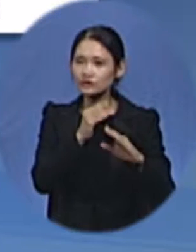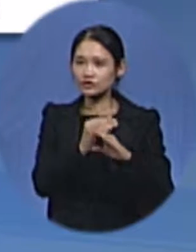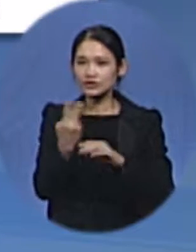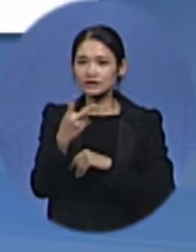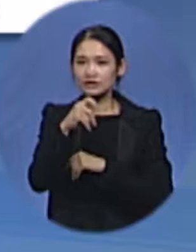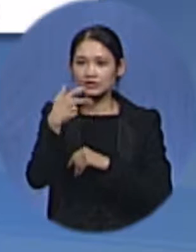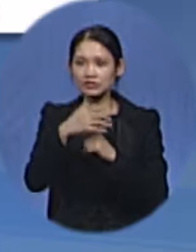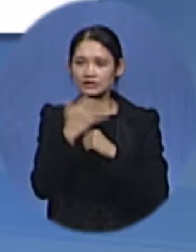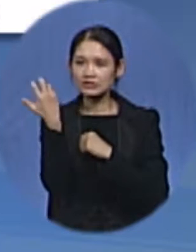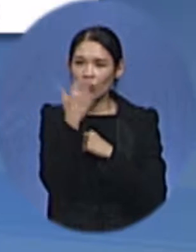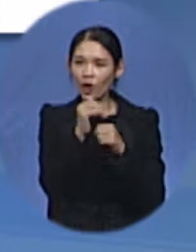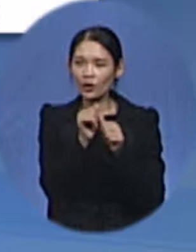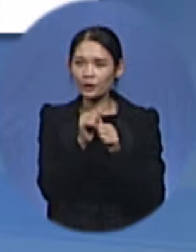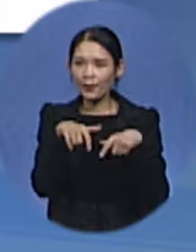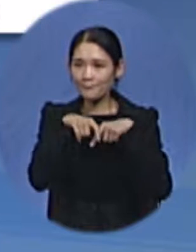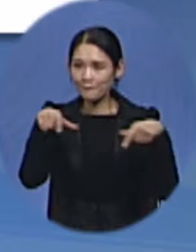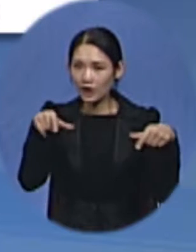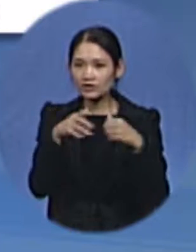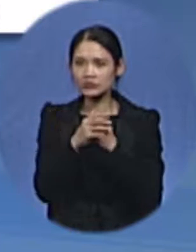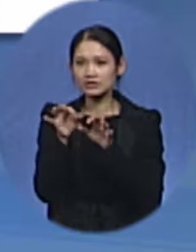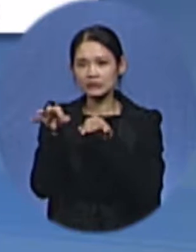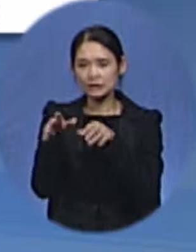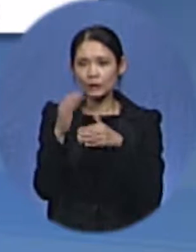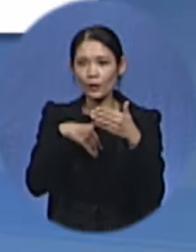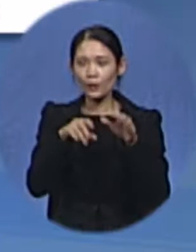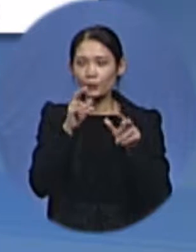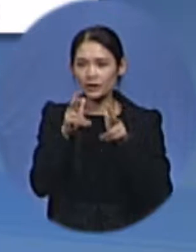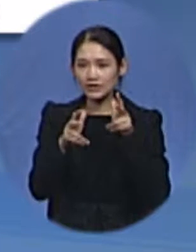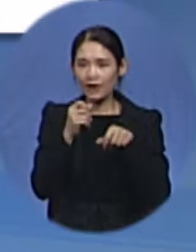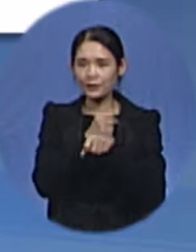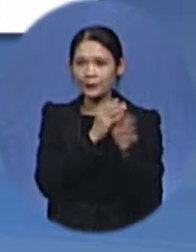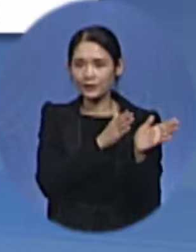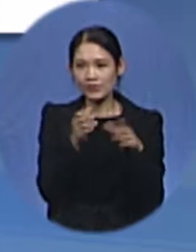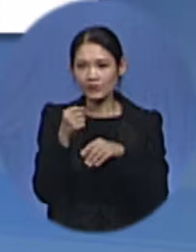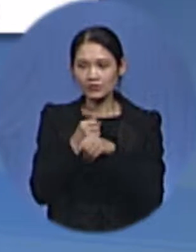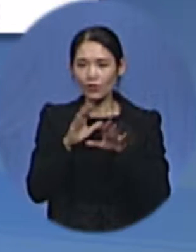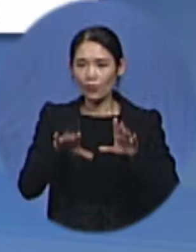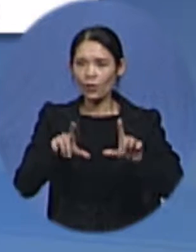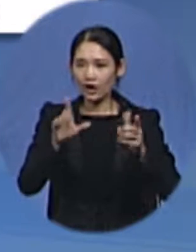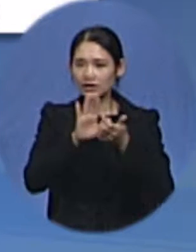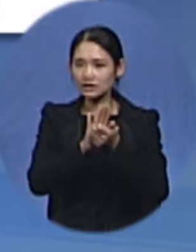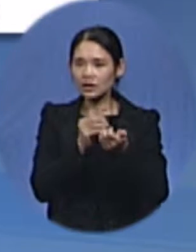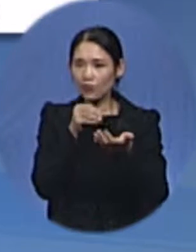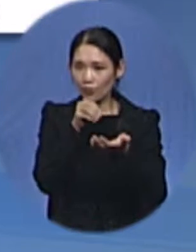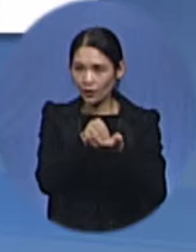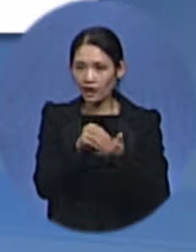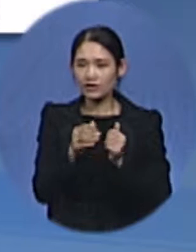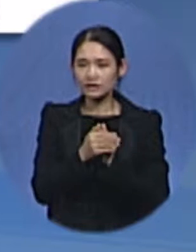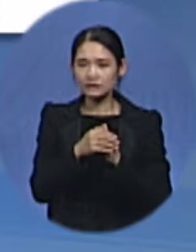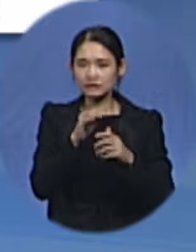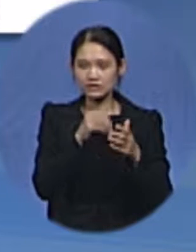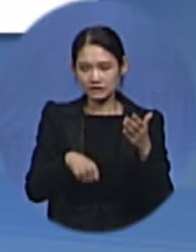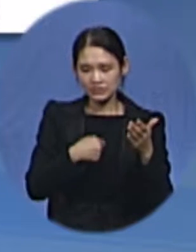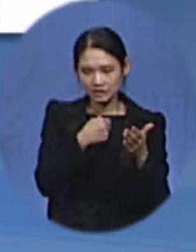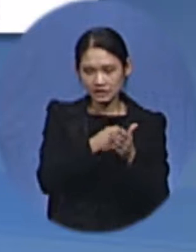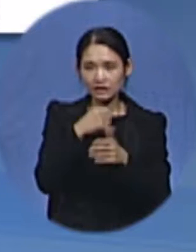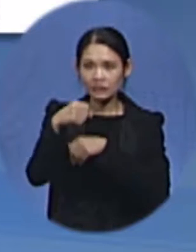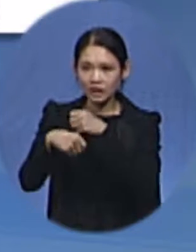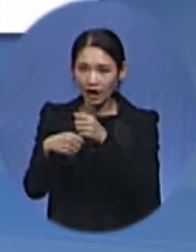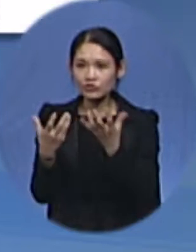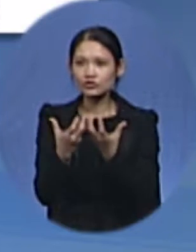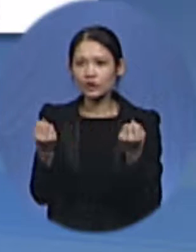2017년 성평등기금 공모사업을 진행합니다. 올해 지원사업 분야는 지정공모와 자유공모로 구분